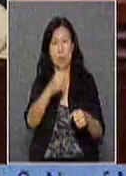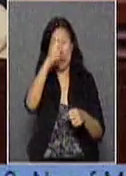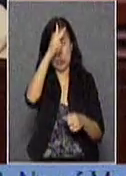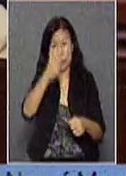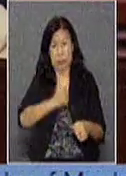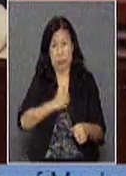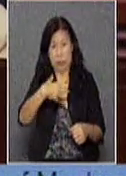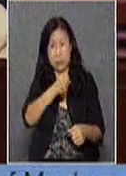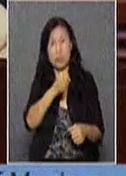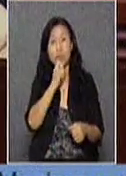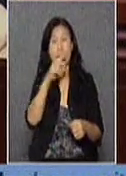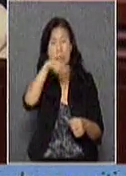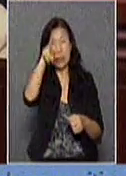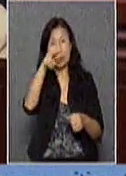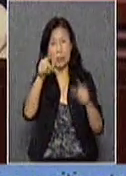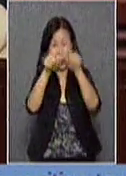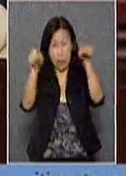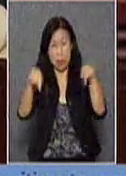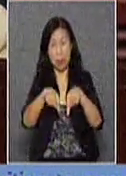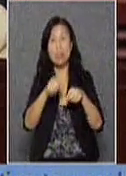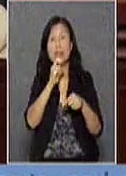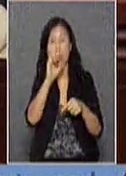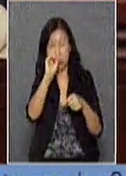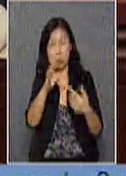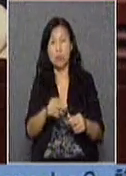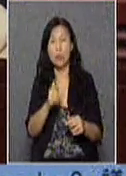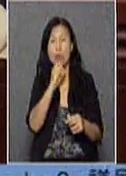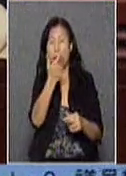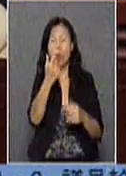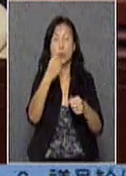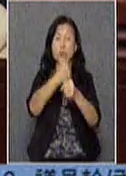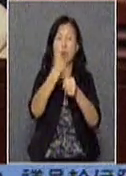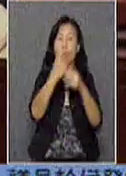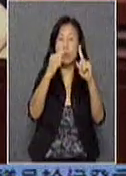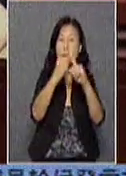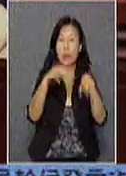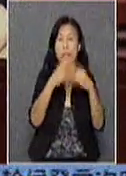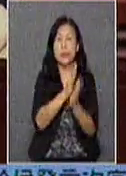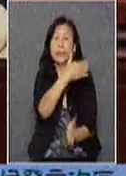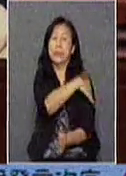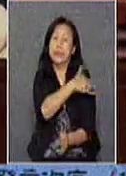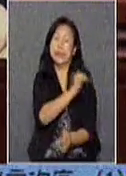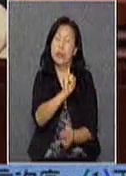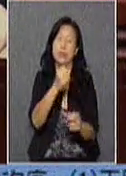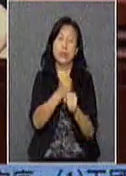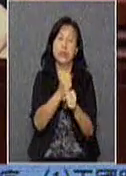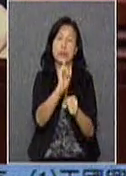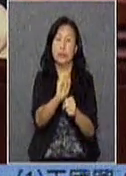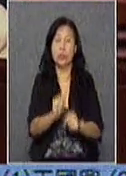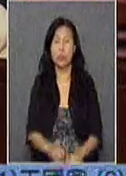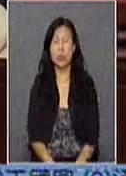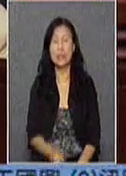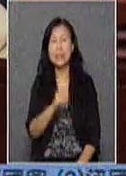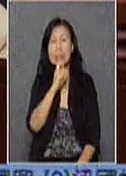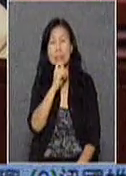或者在調查報告裏面所說的很多的工作人員都有失職之嫌。這件事亦都引起，其